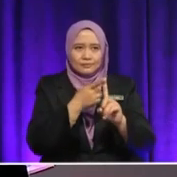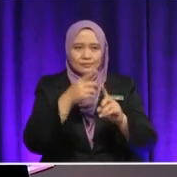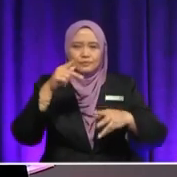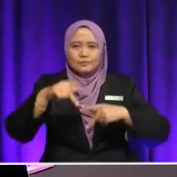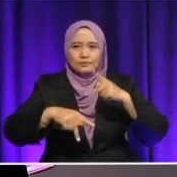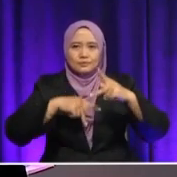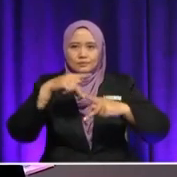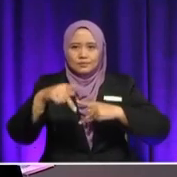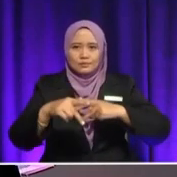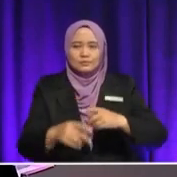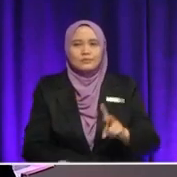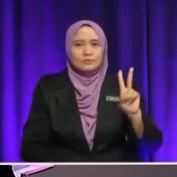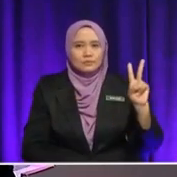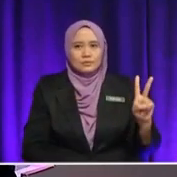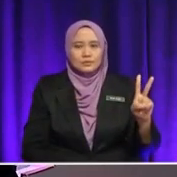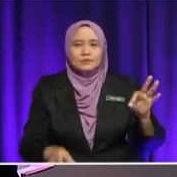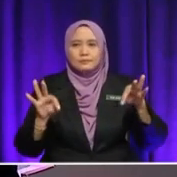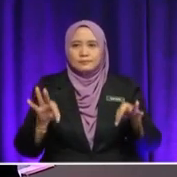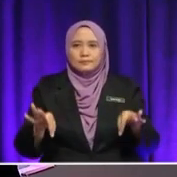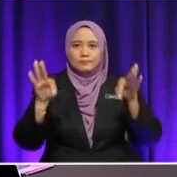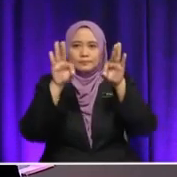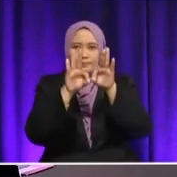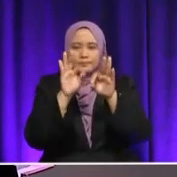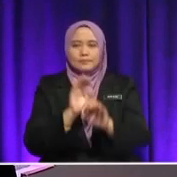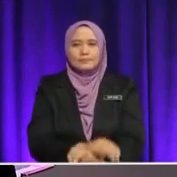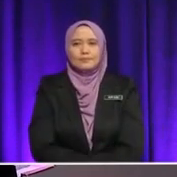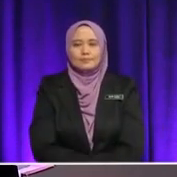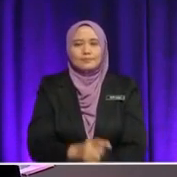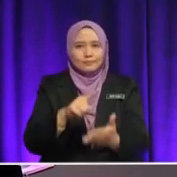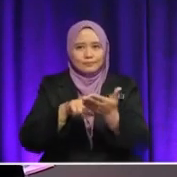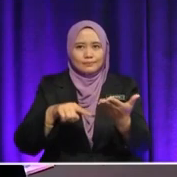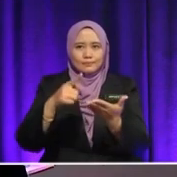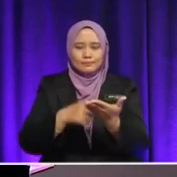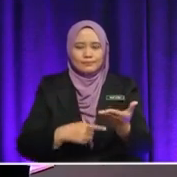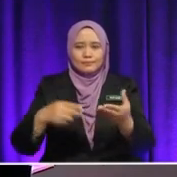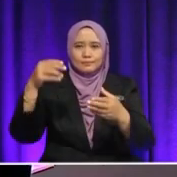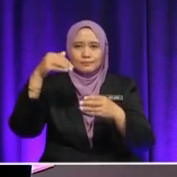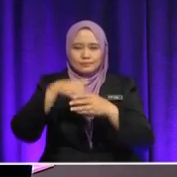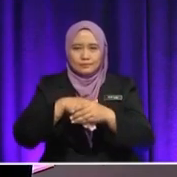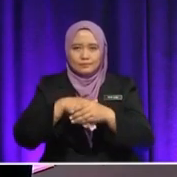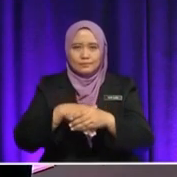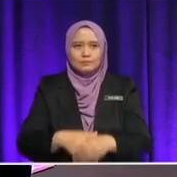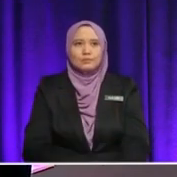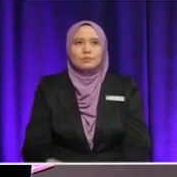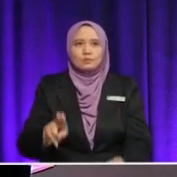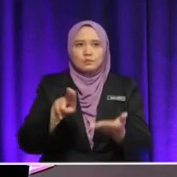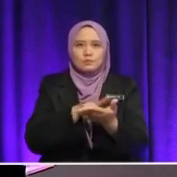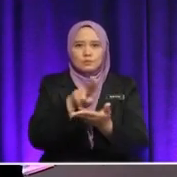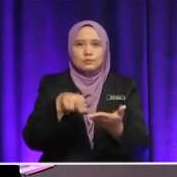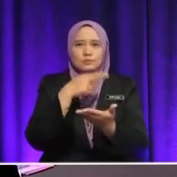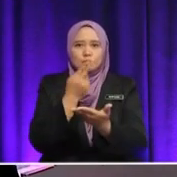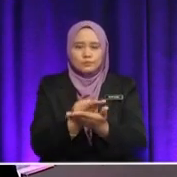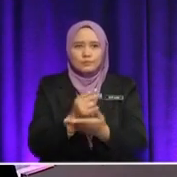kepentingan negara itu sendiri Aa itu Ya kita belajar dan itu yang mereka dapat hanya iya oke Pak jadi saya